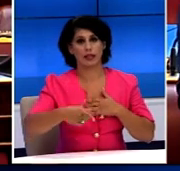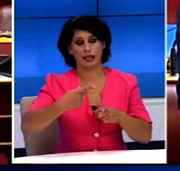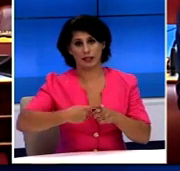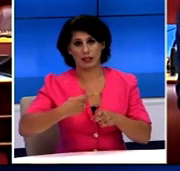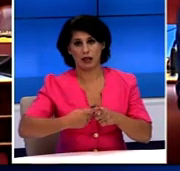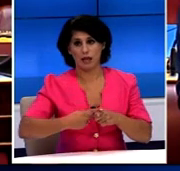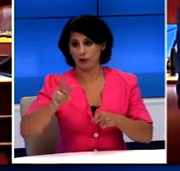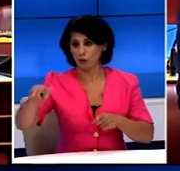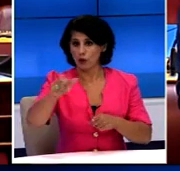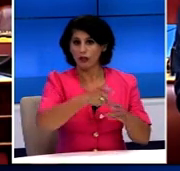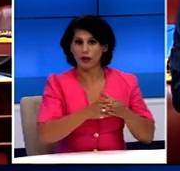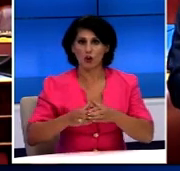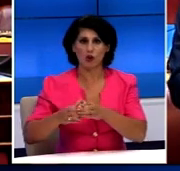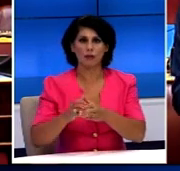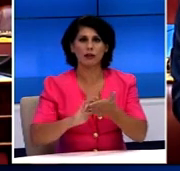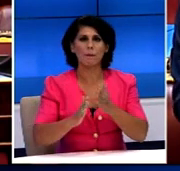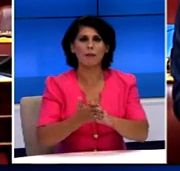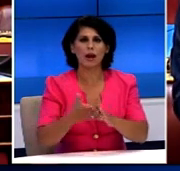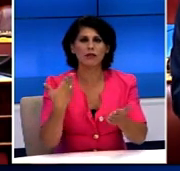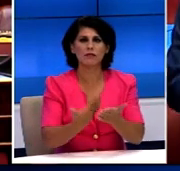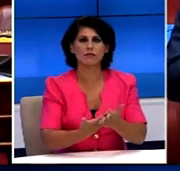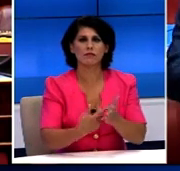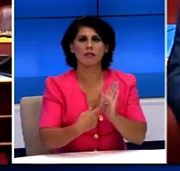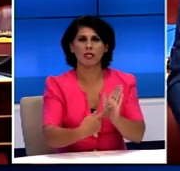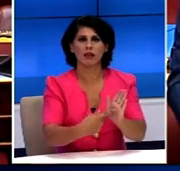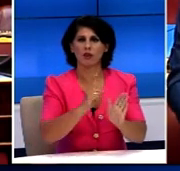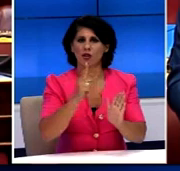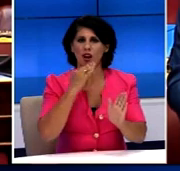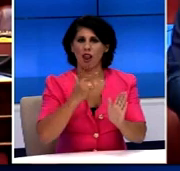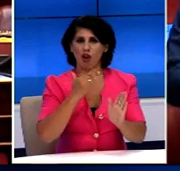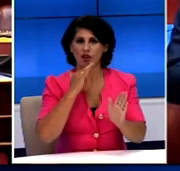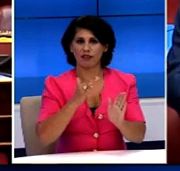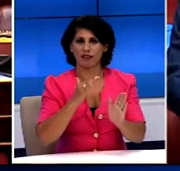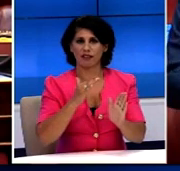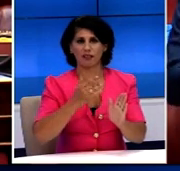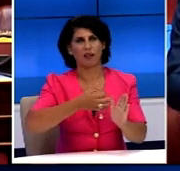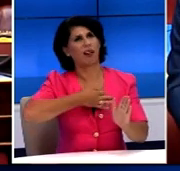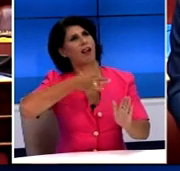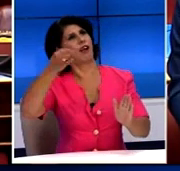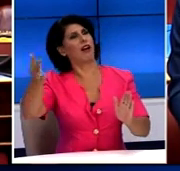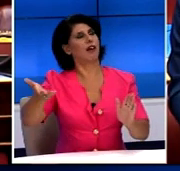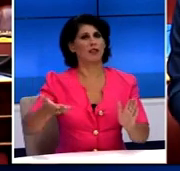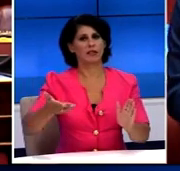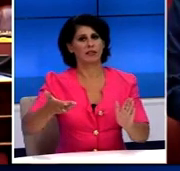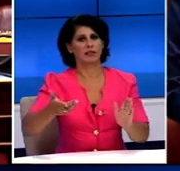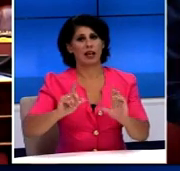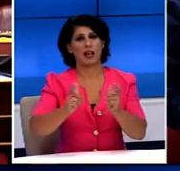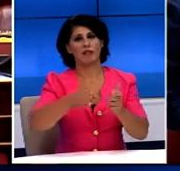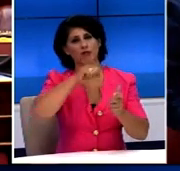πράξη. Στην πράξη και όχι με λόγια και κορώνες εθνικοφροσύνης.